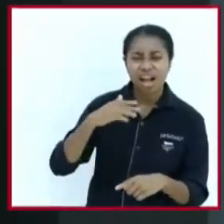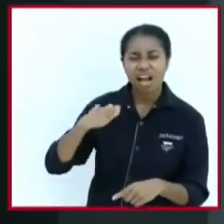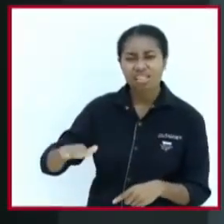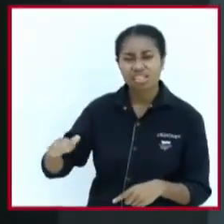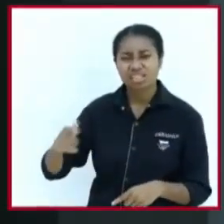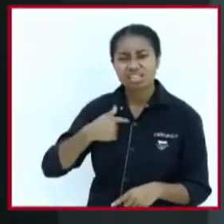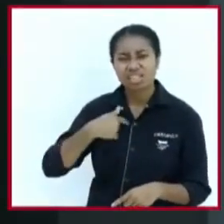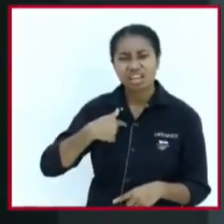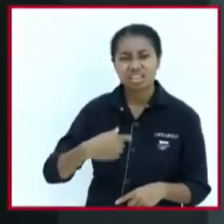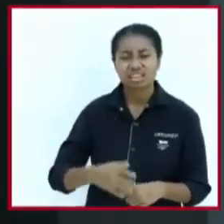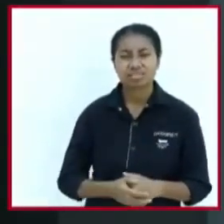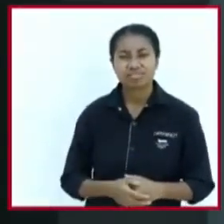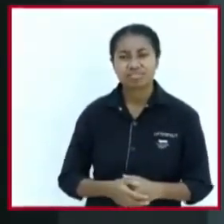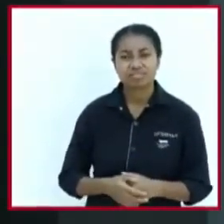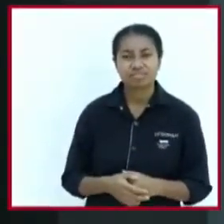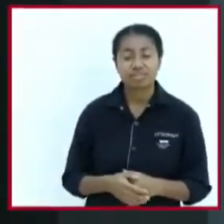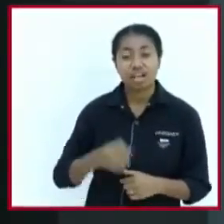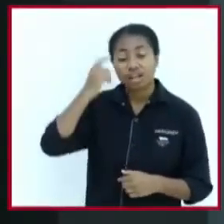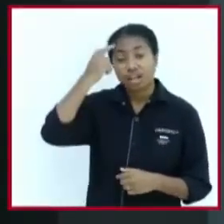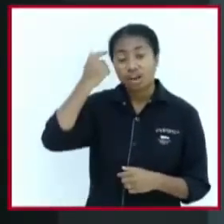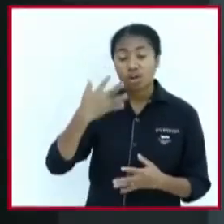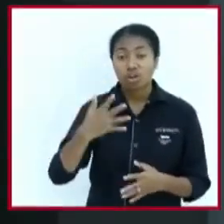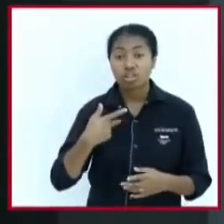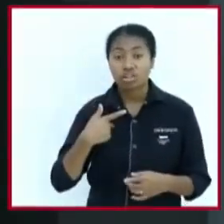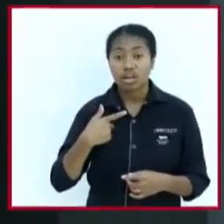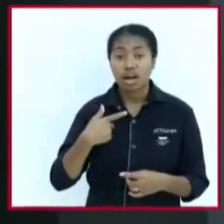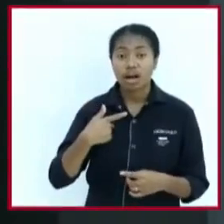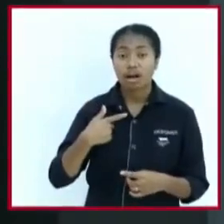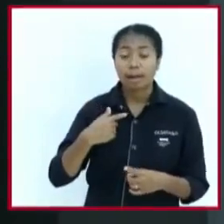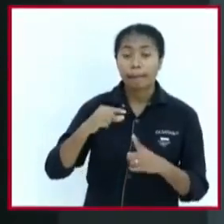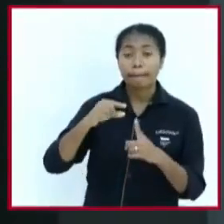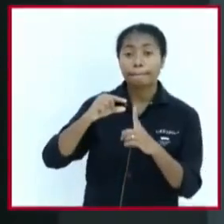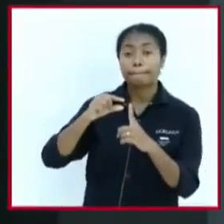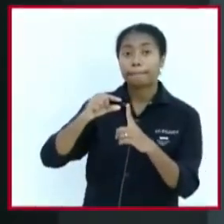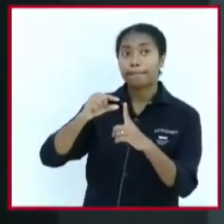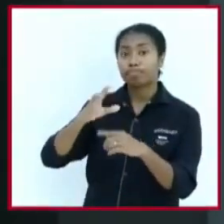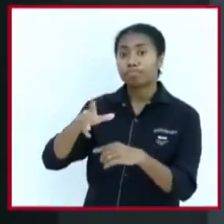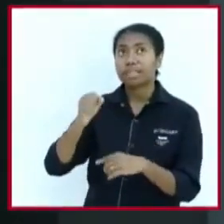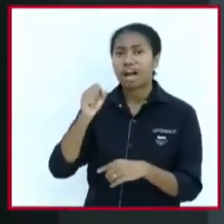Hai karena kalau adik saya pegang uang koin